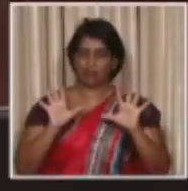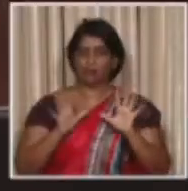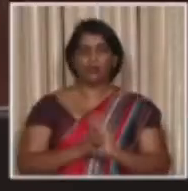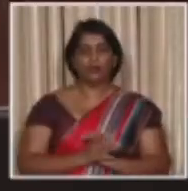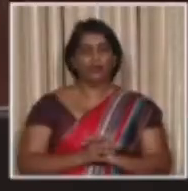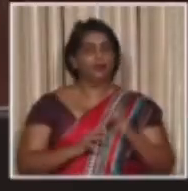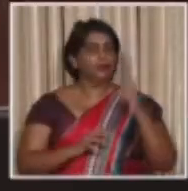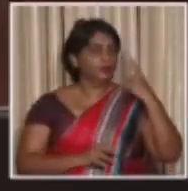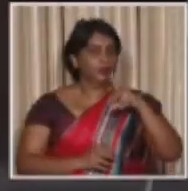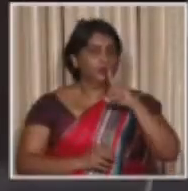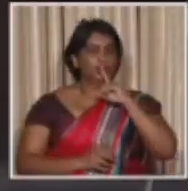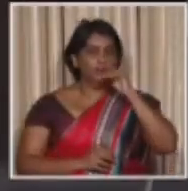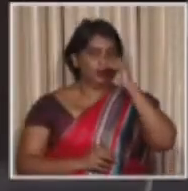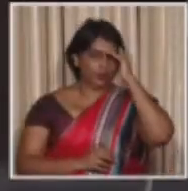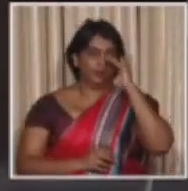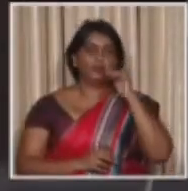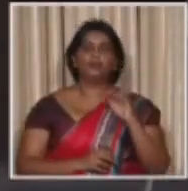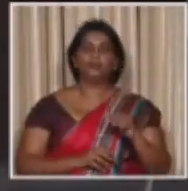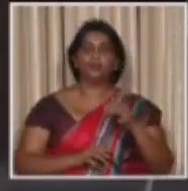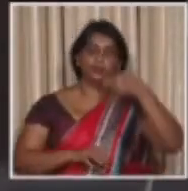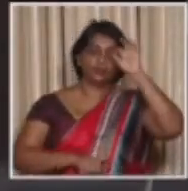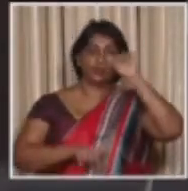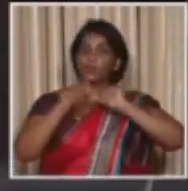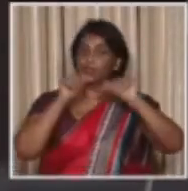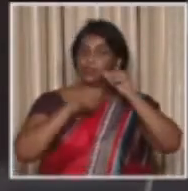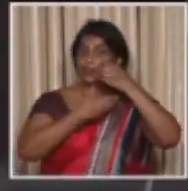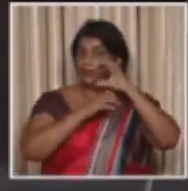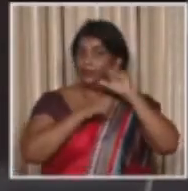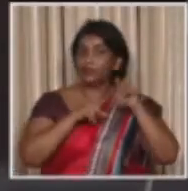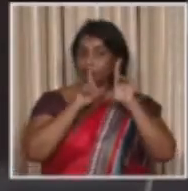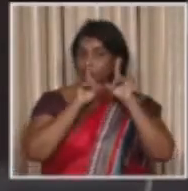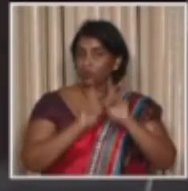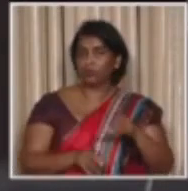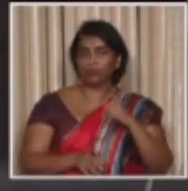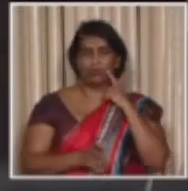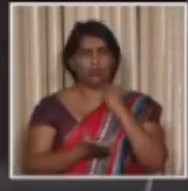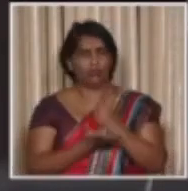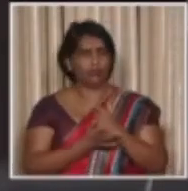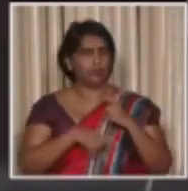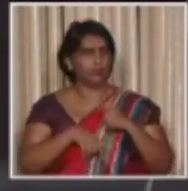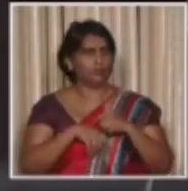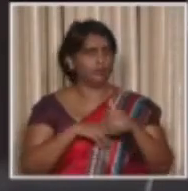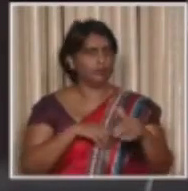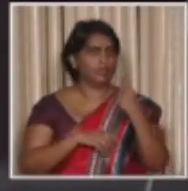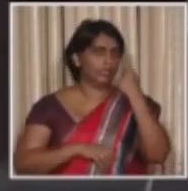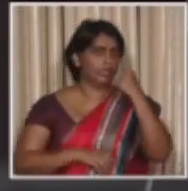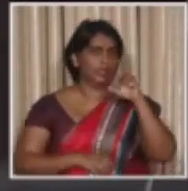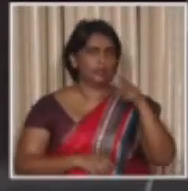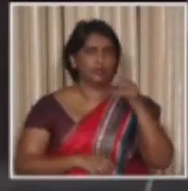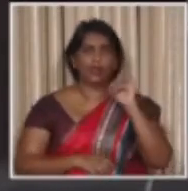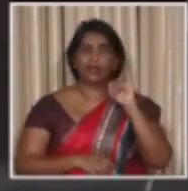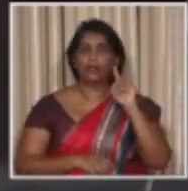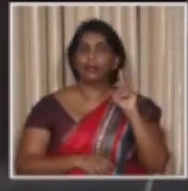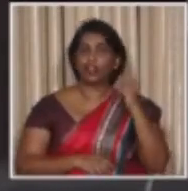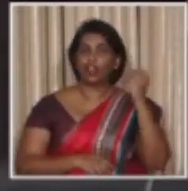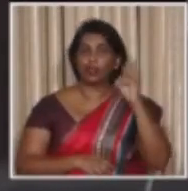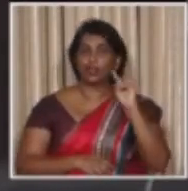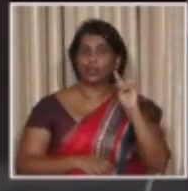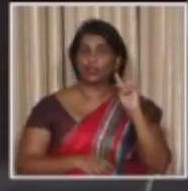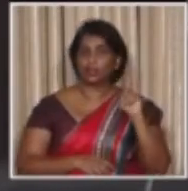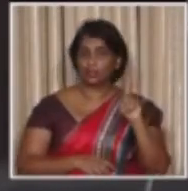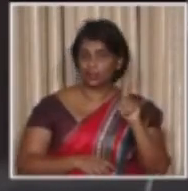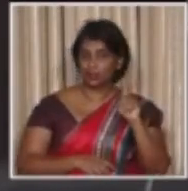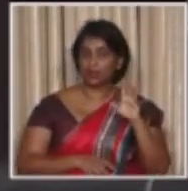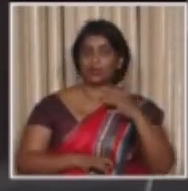නියෝජ්‍ය කතානායකතුමනි ආයුර්වේද වෛද්‍ය විද්‍යාව මෙවන් සංකීර්ණ වූ මොහොතක 1961 අංක 31 වෙනි